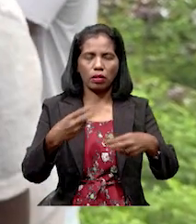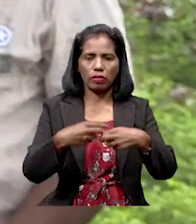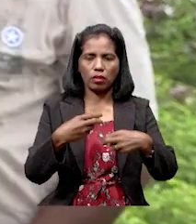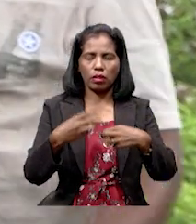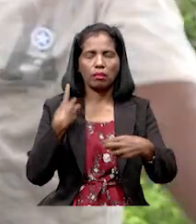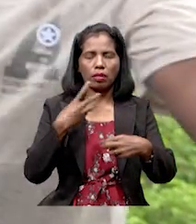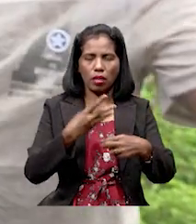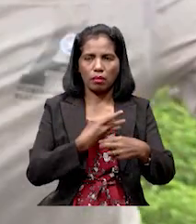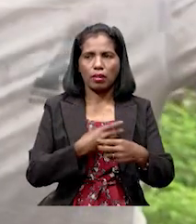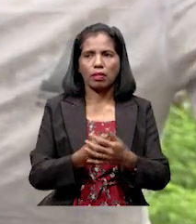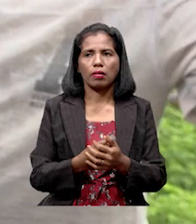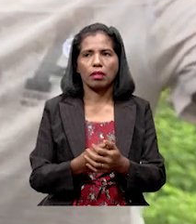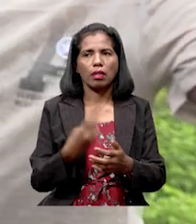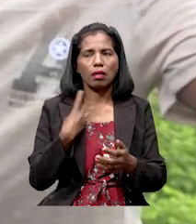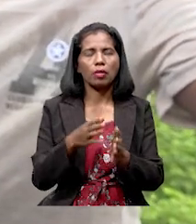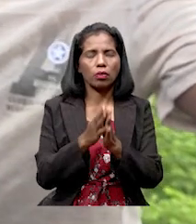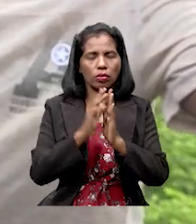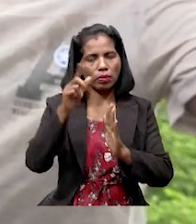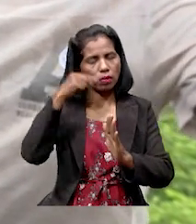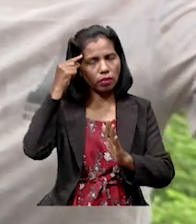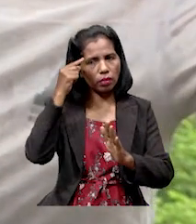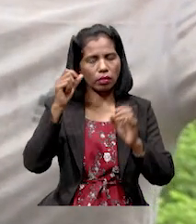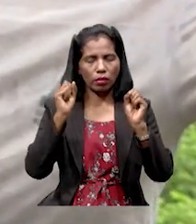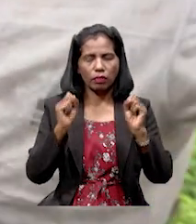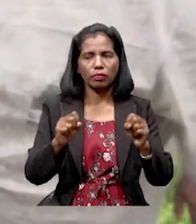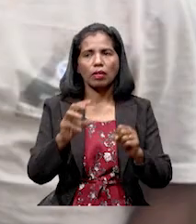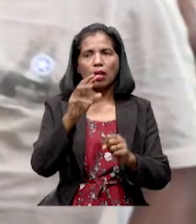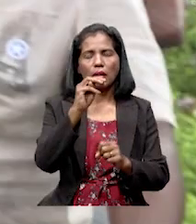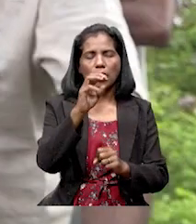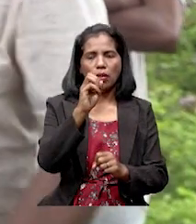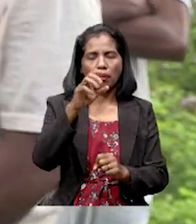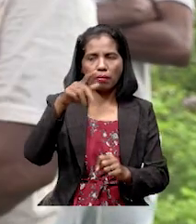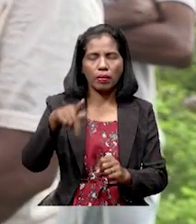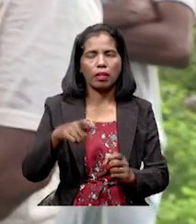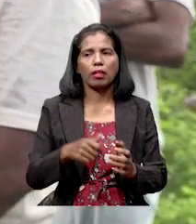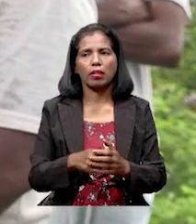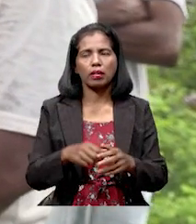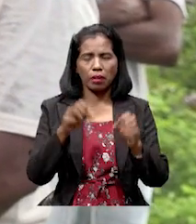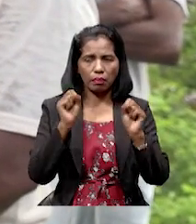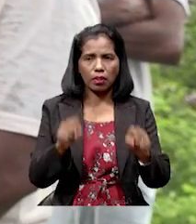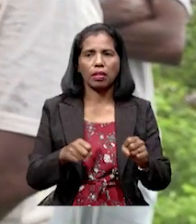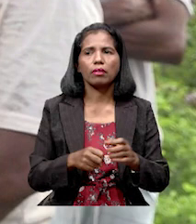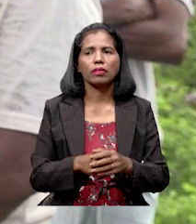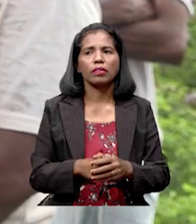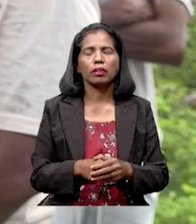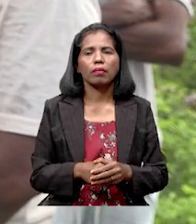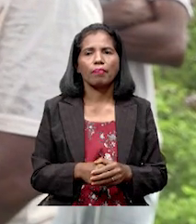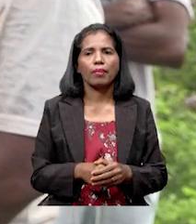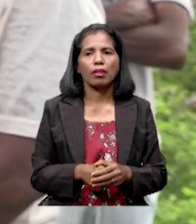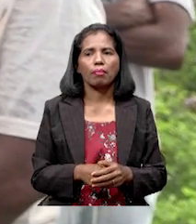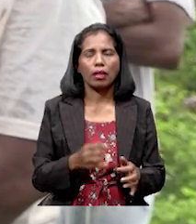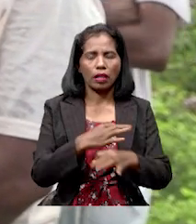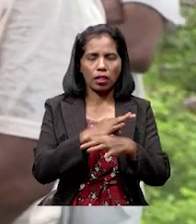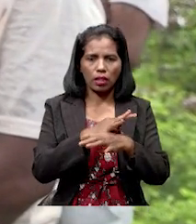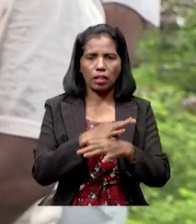ni elaf ne be ami usu ba gobierno ne be kompetente ane sa ministerio obras publik se belkari ki bele fo normaliza mota